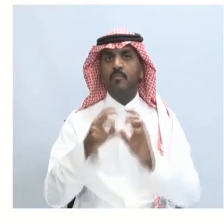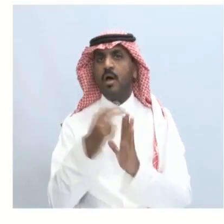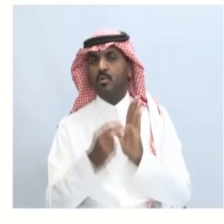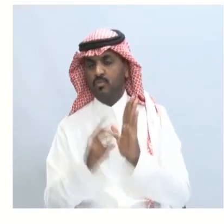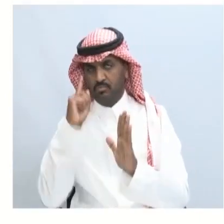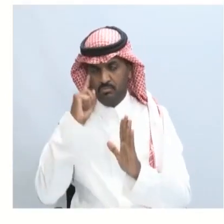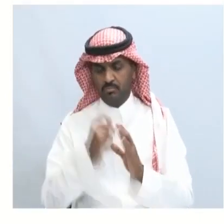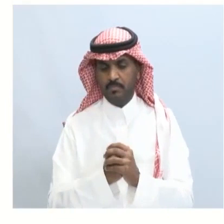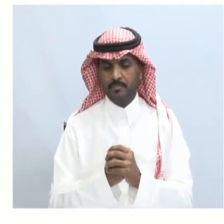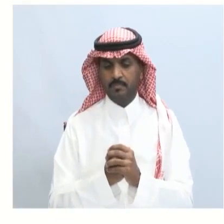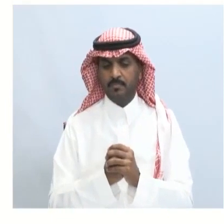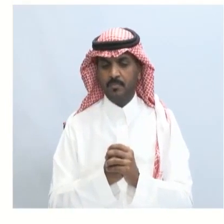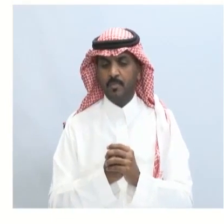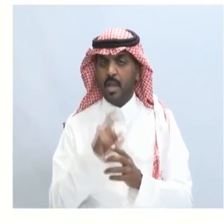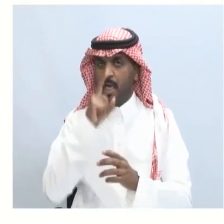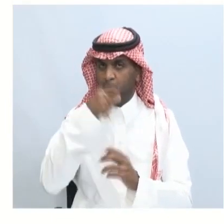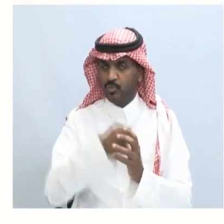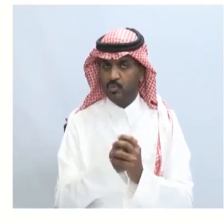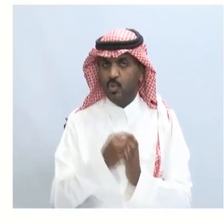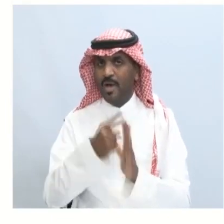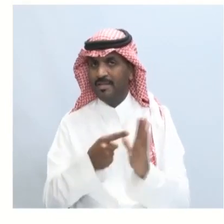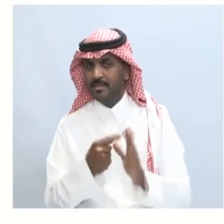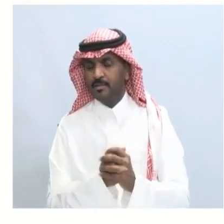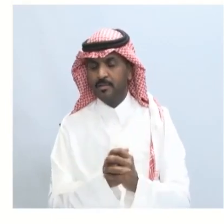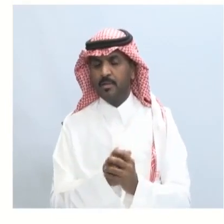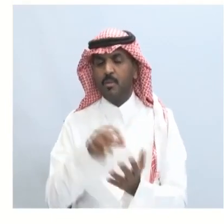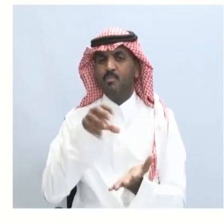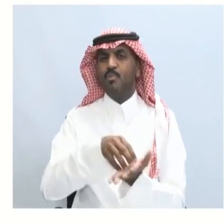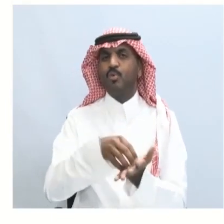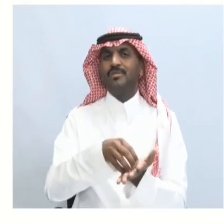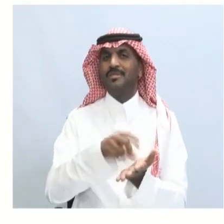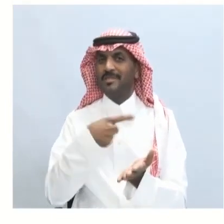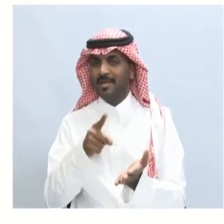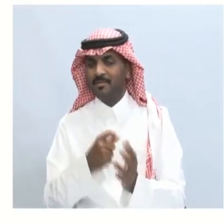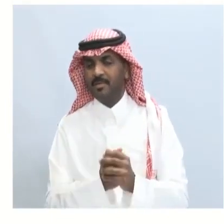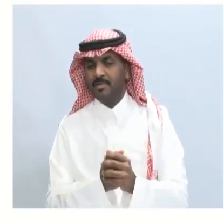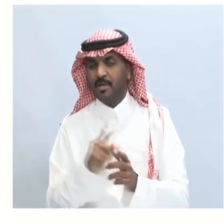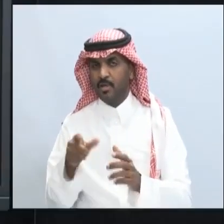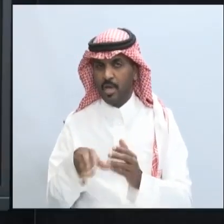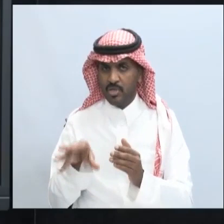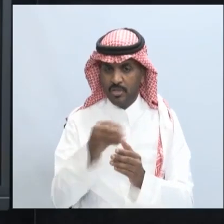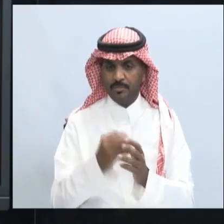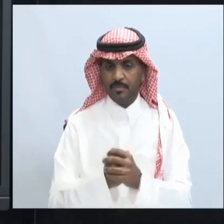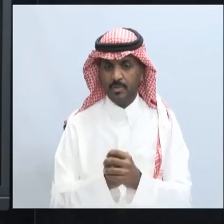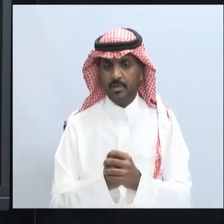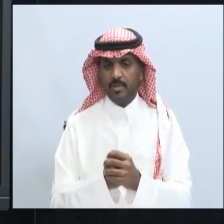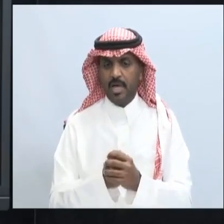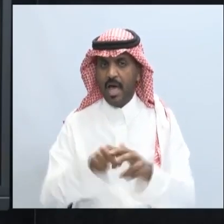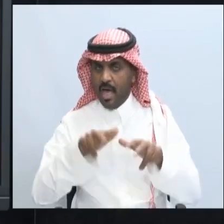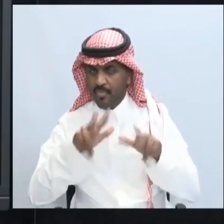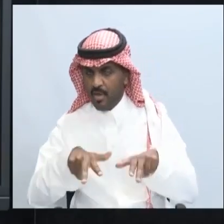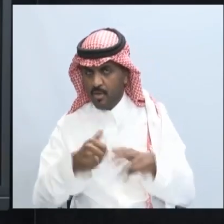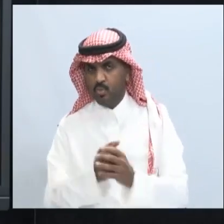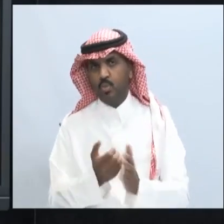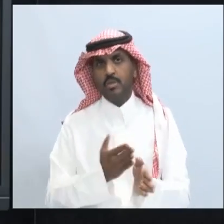تفادي المسائلات القانونيه فلا بد ان يحدد الموطن الصحيح لان هناك امور لها اثار